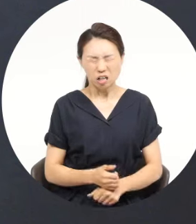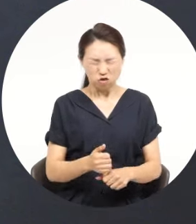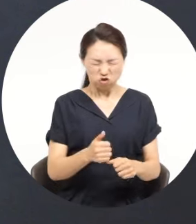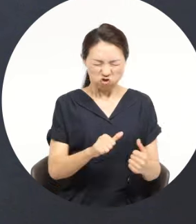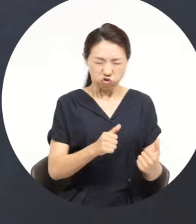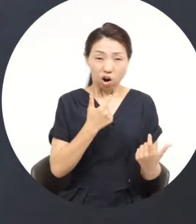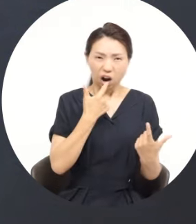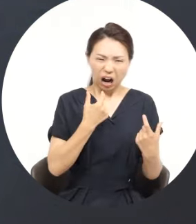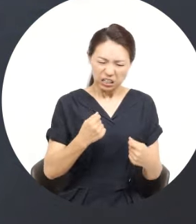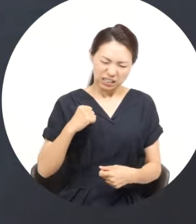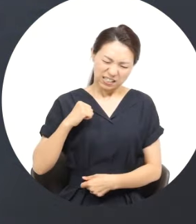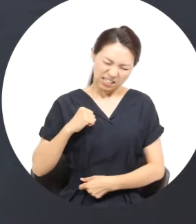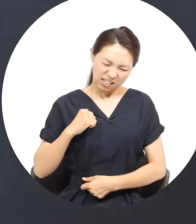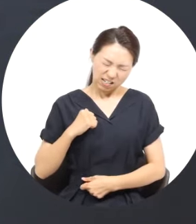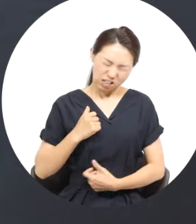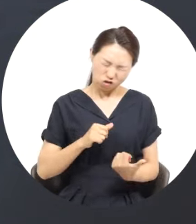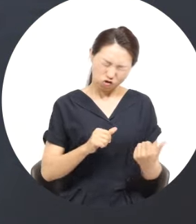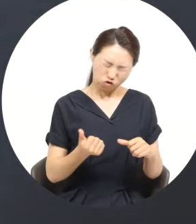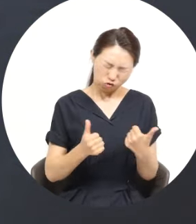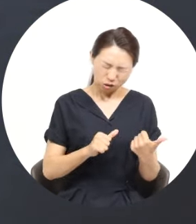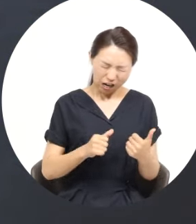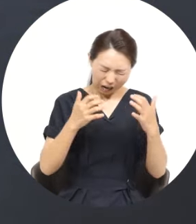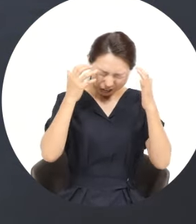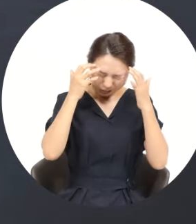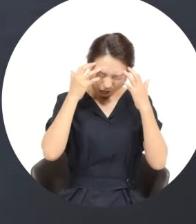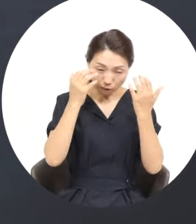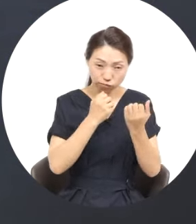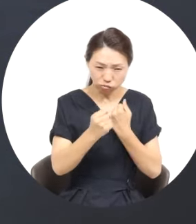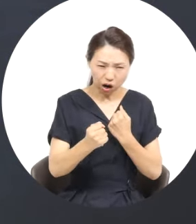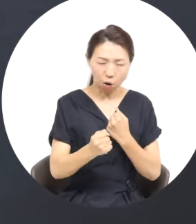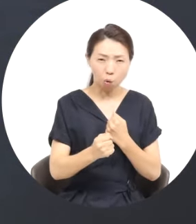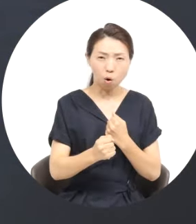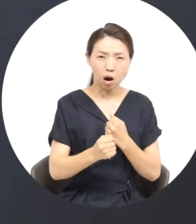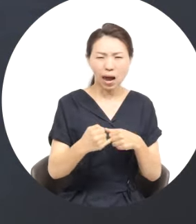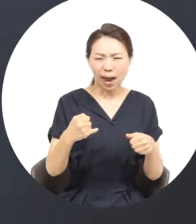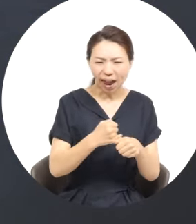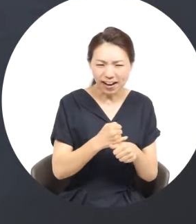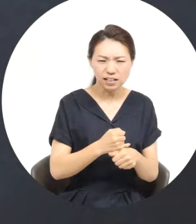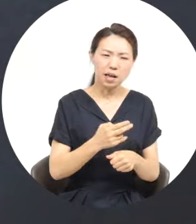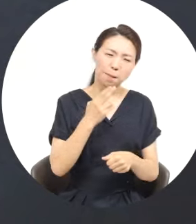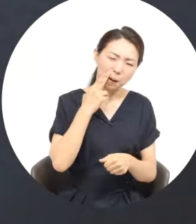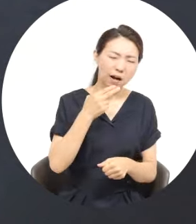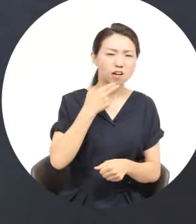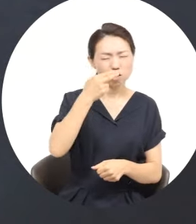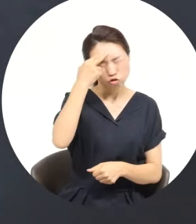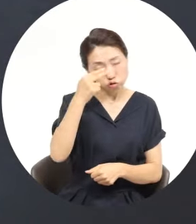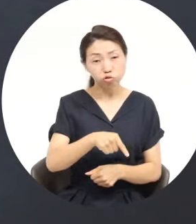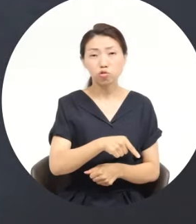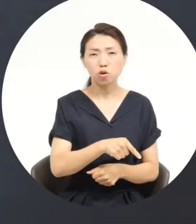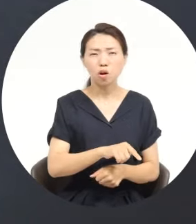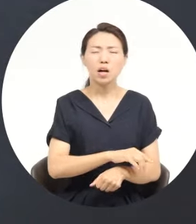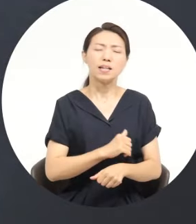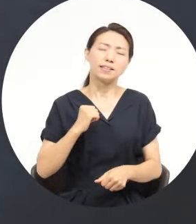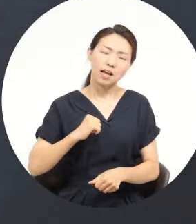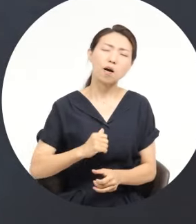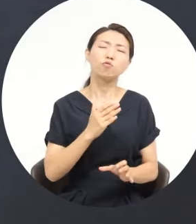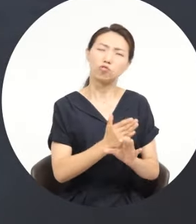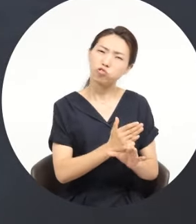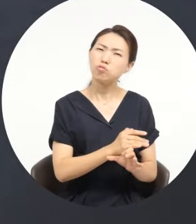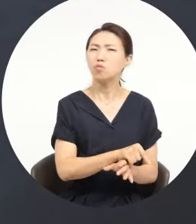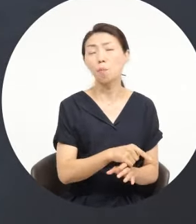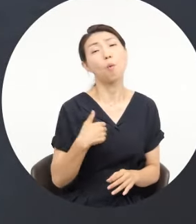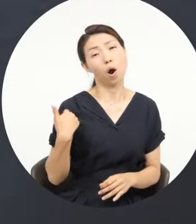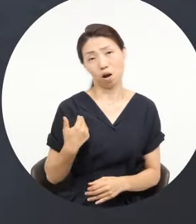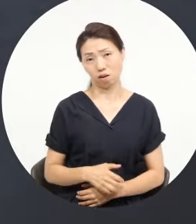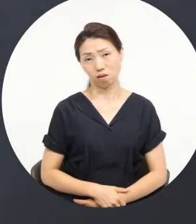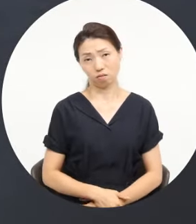하루하루 그렇게 함을 해서 버티고 가 있는지도 모른다. 그러니까 내 맘대로 안 된다고 문제하다 이래